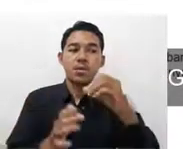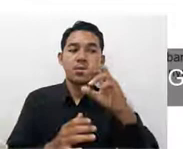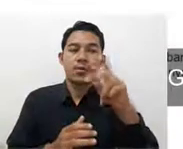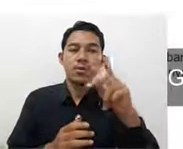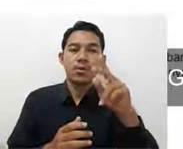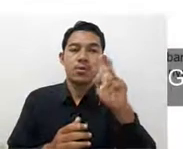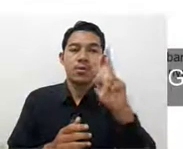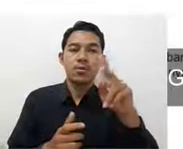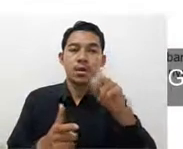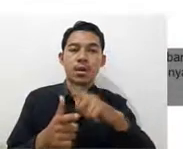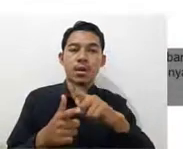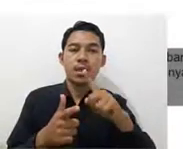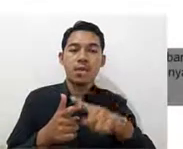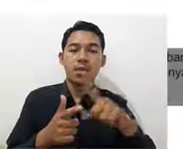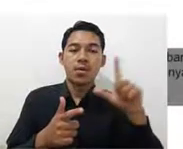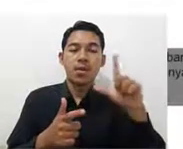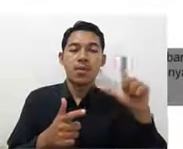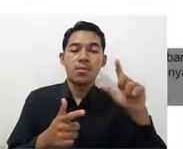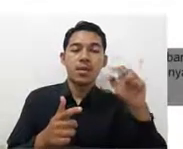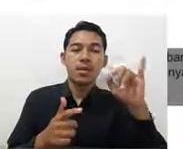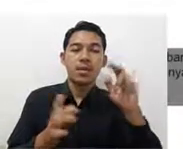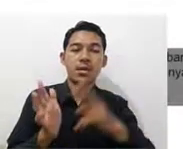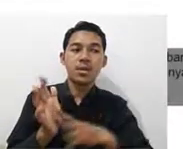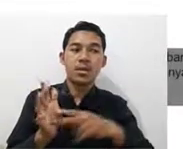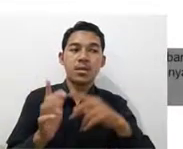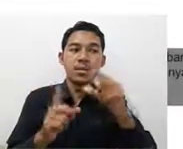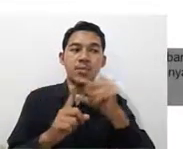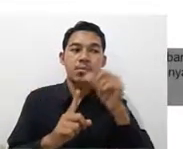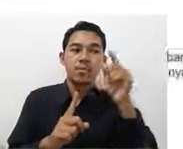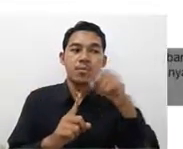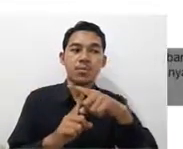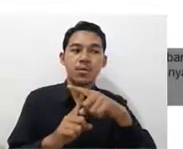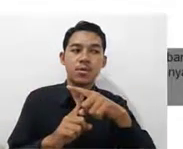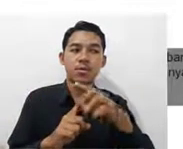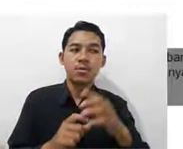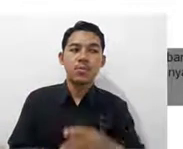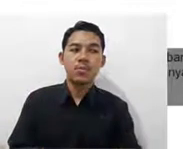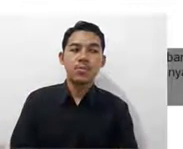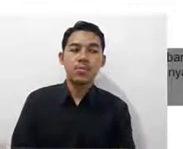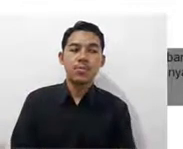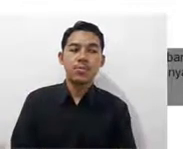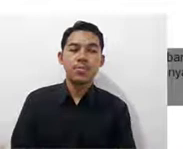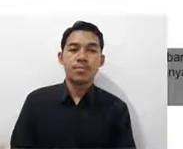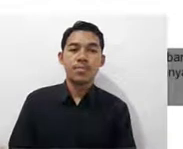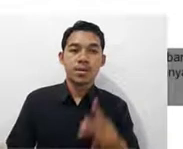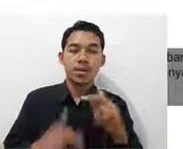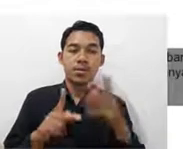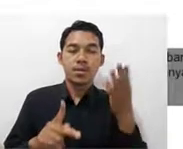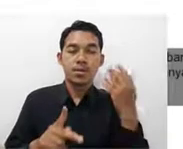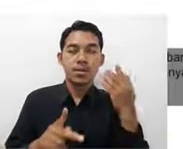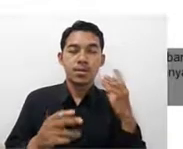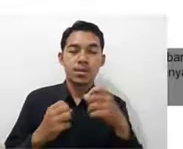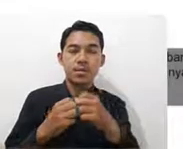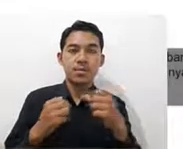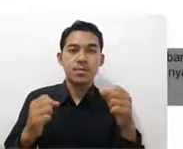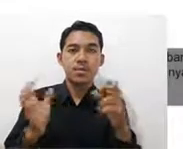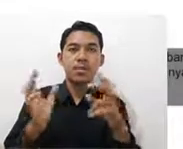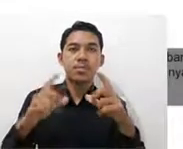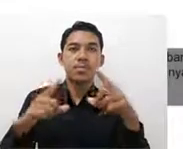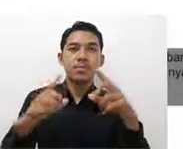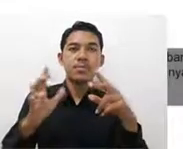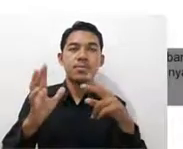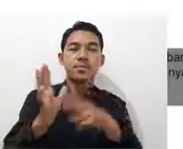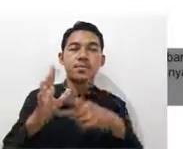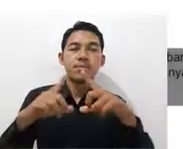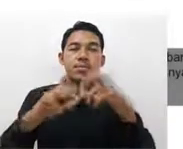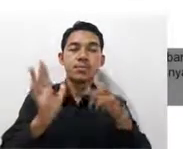memiliki dua atau lebih input dan satu output ya. Nah, kalau tadi gerbang NAND itu tersusun dari gerbang